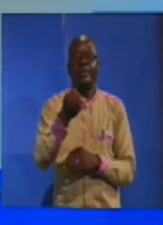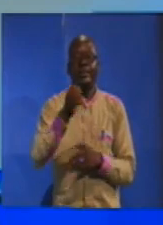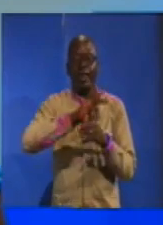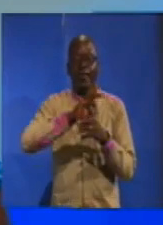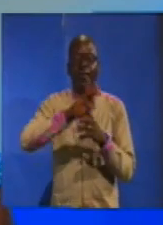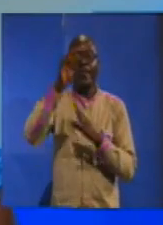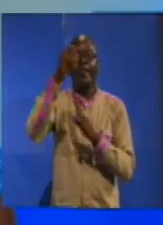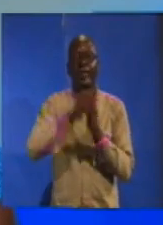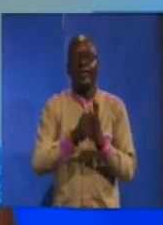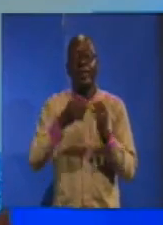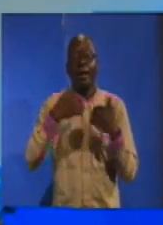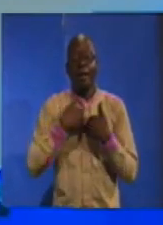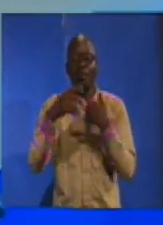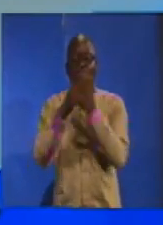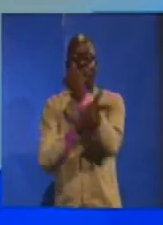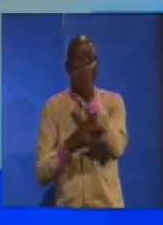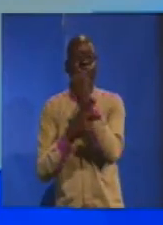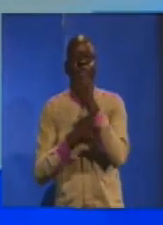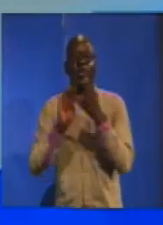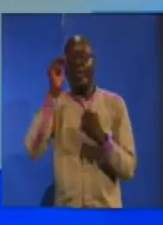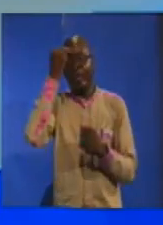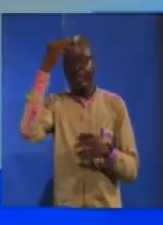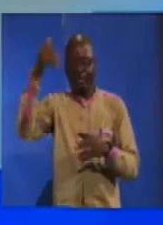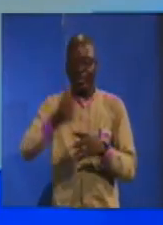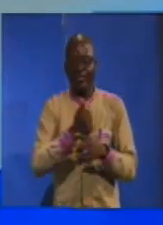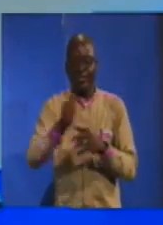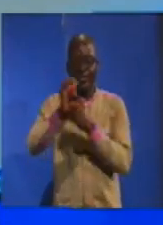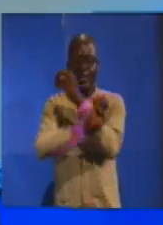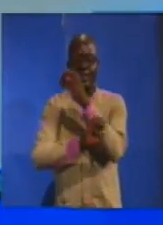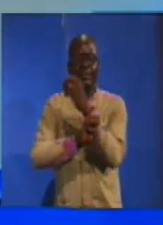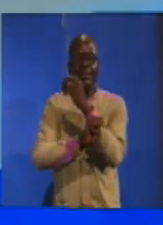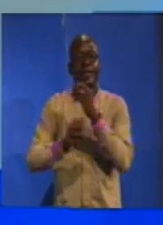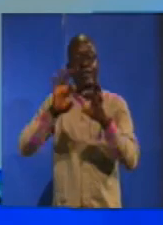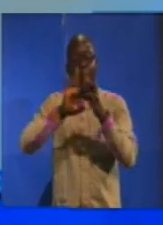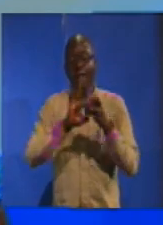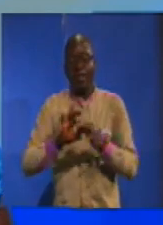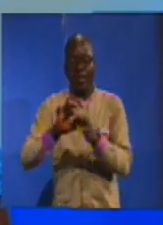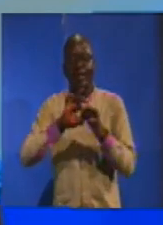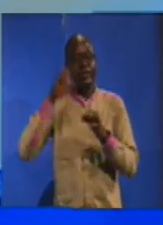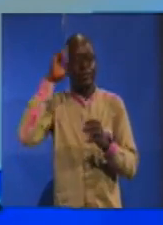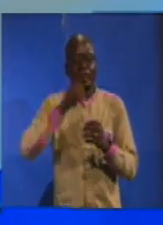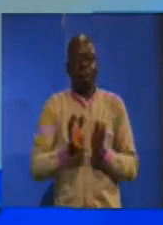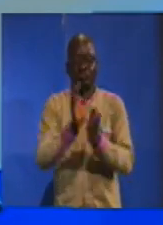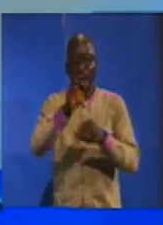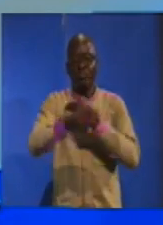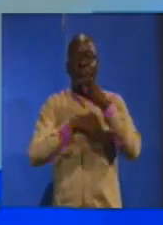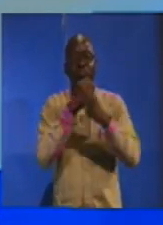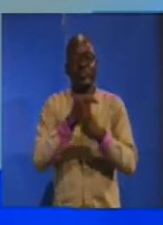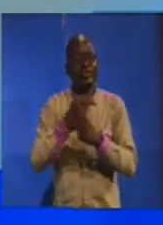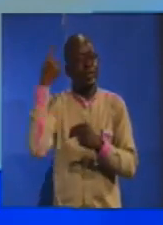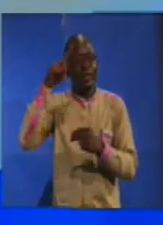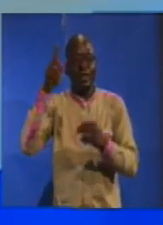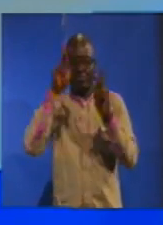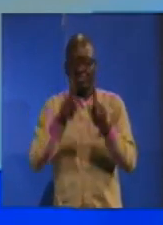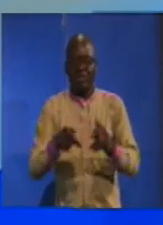a lieu à Kourougou. Le ministre des Affaires étrangères et de la coopération régionale lui commémore la journée mondiale des réfugiés dans